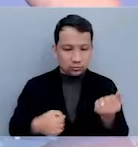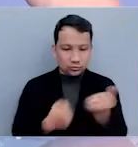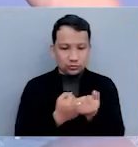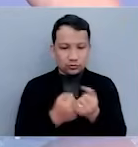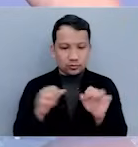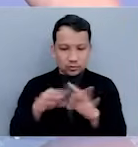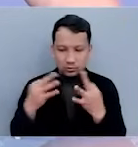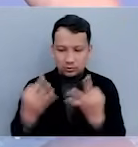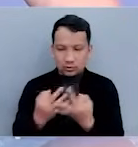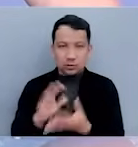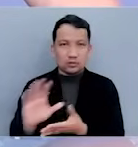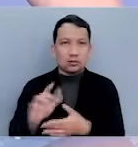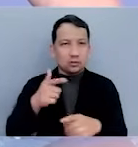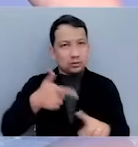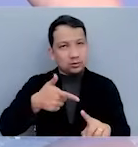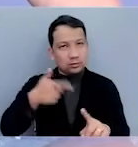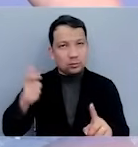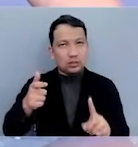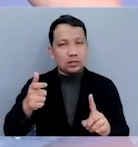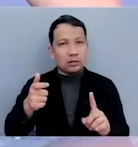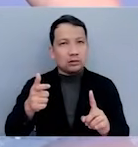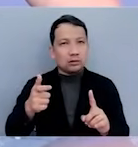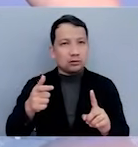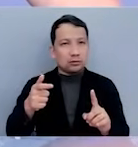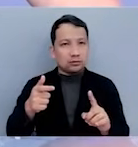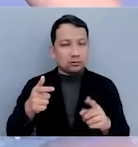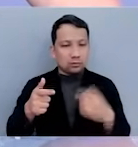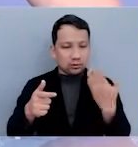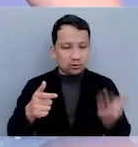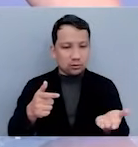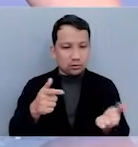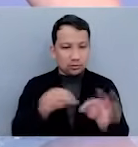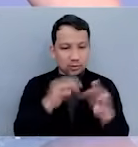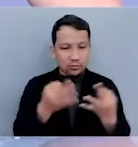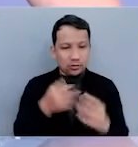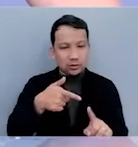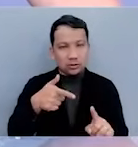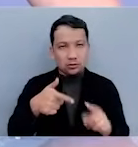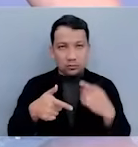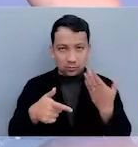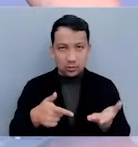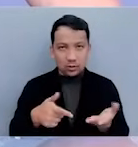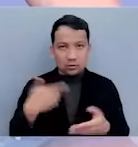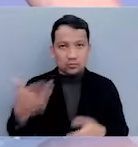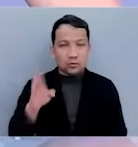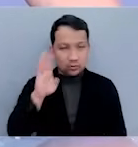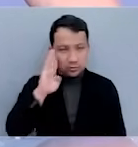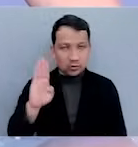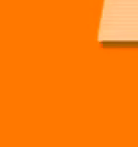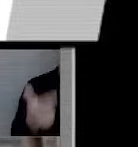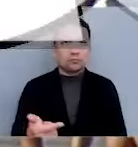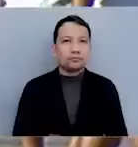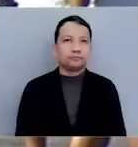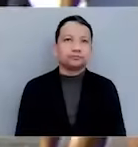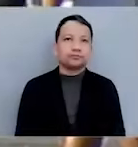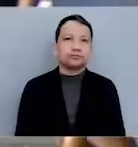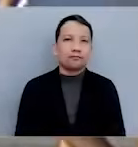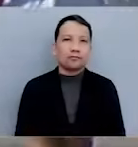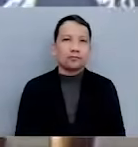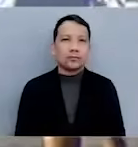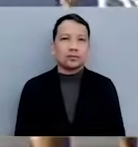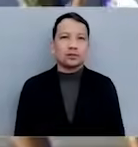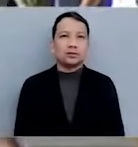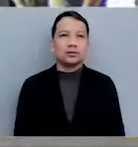pamilya ng binaril na binatilyo. Nasa frontline ng balitang yan, si Brian Basa, exclusive.